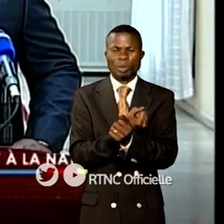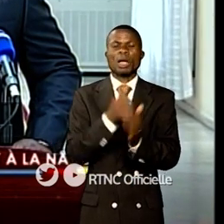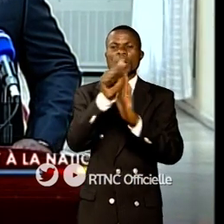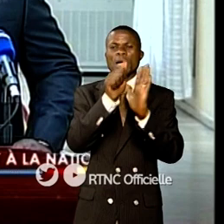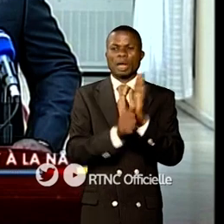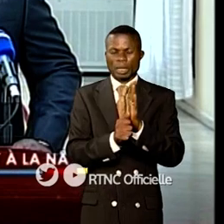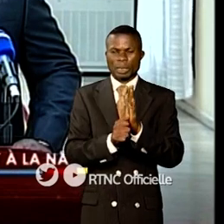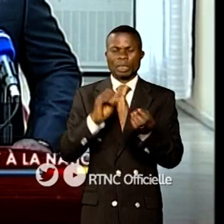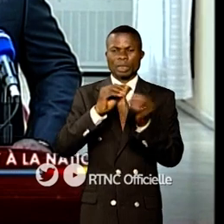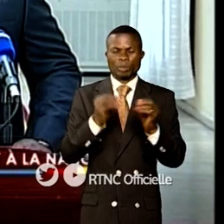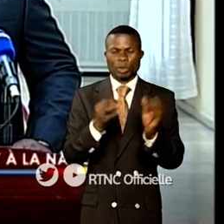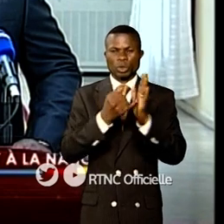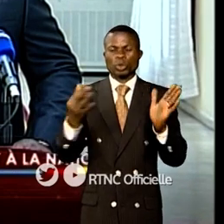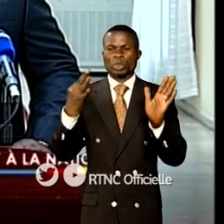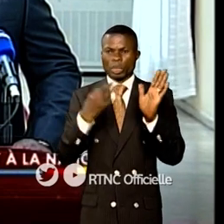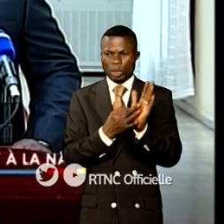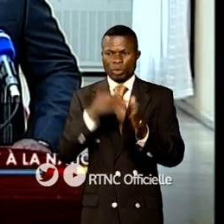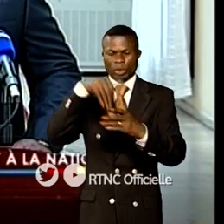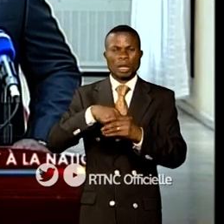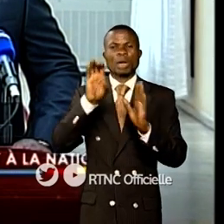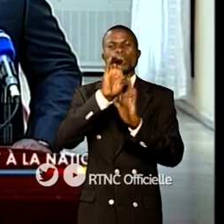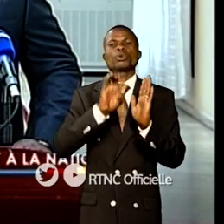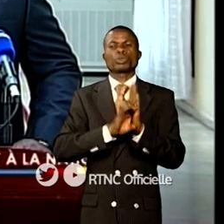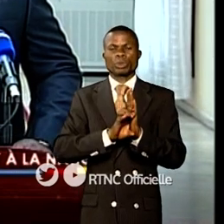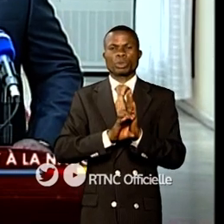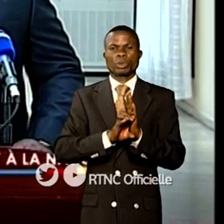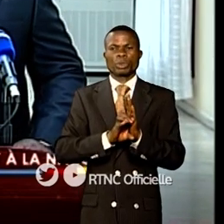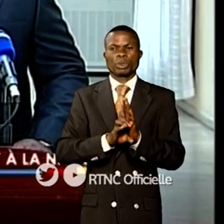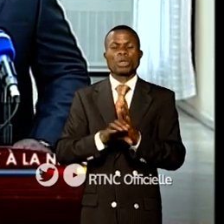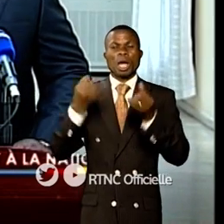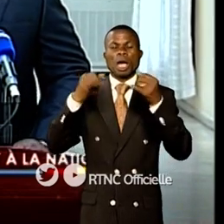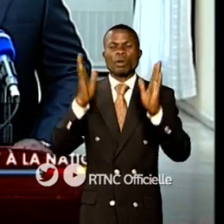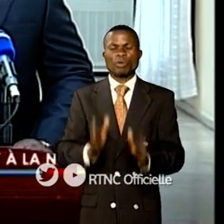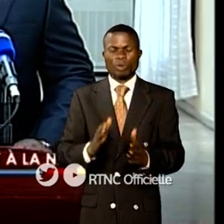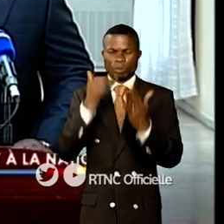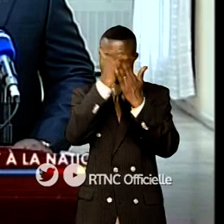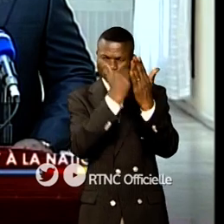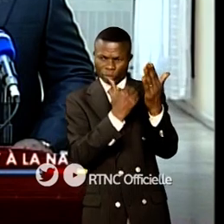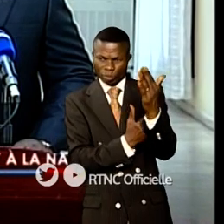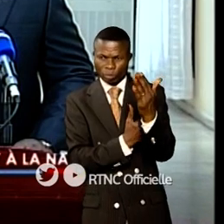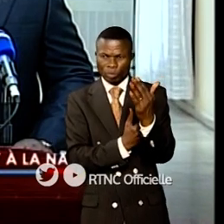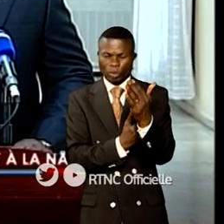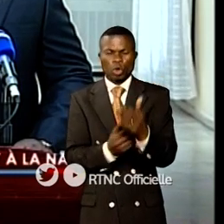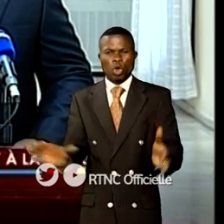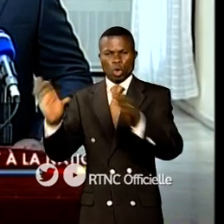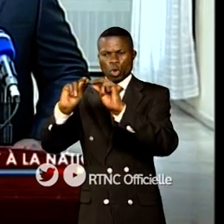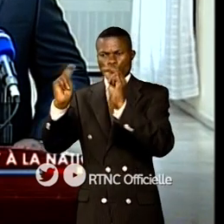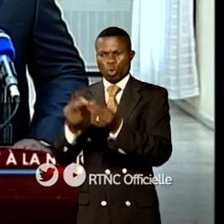78, alinéa 2 de la Constitution. Il sera chargé d'identifier une nouvelle